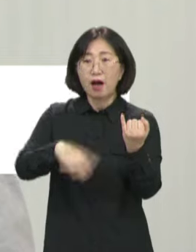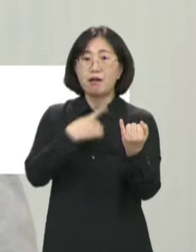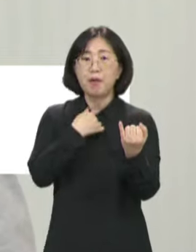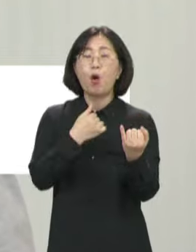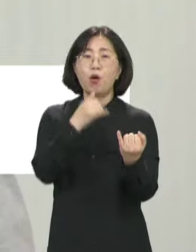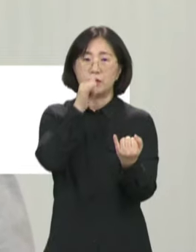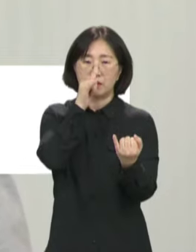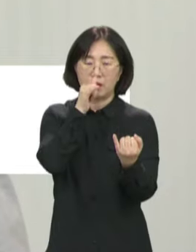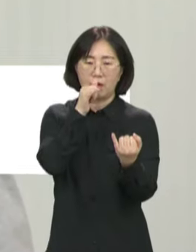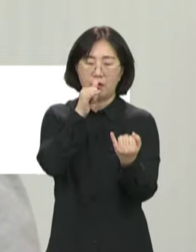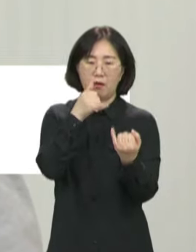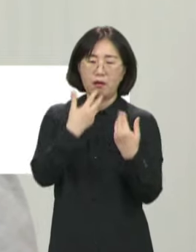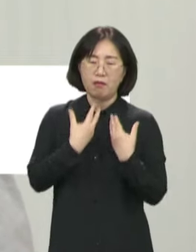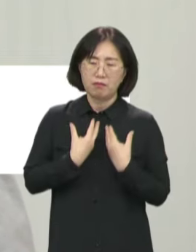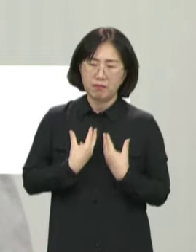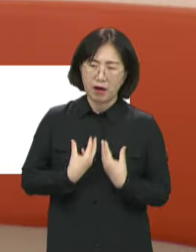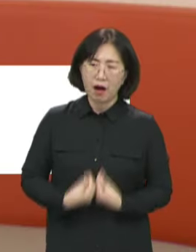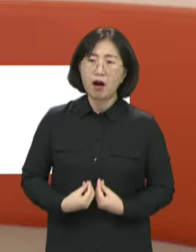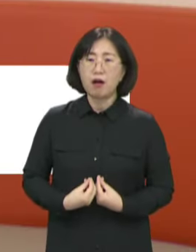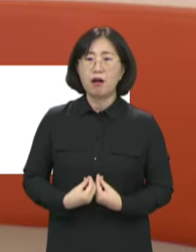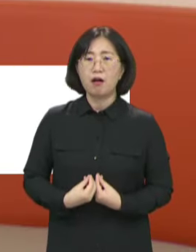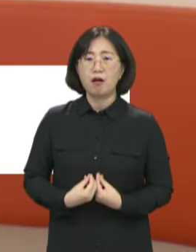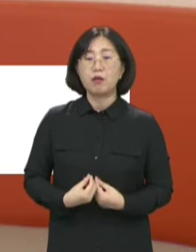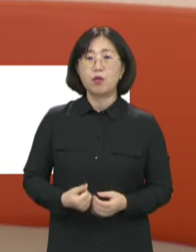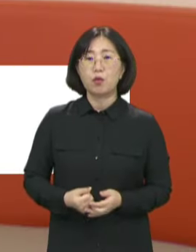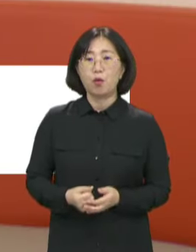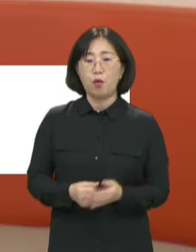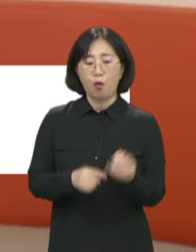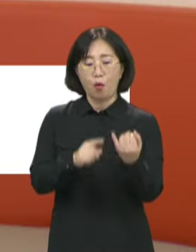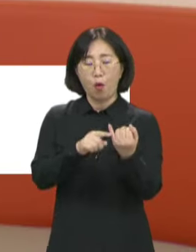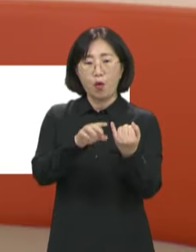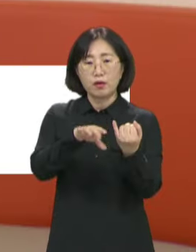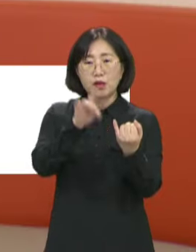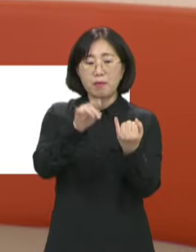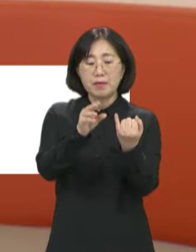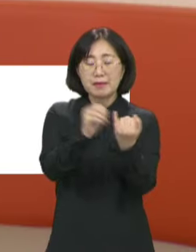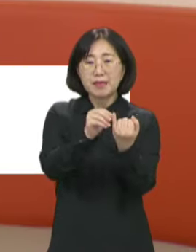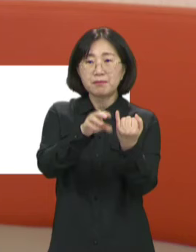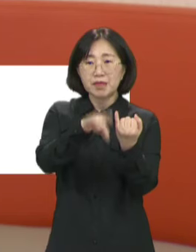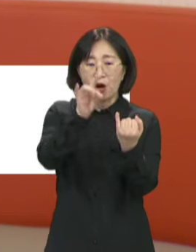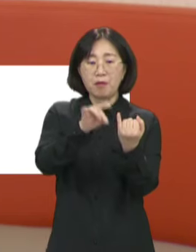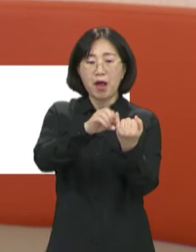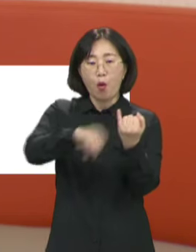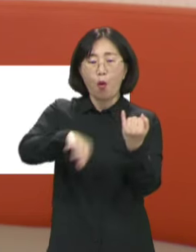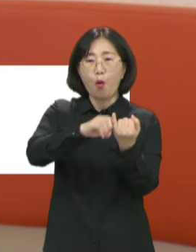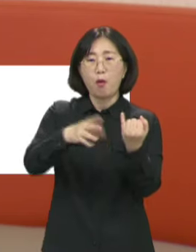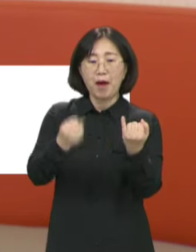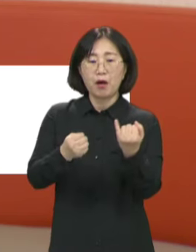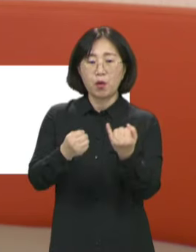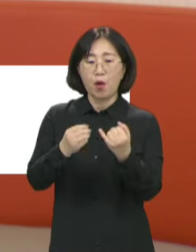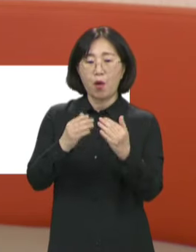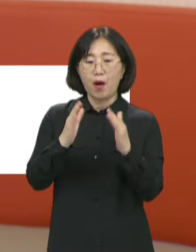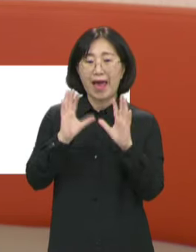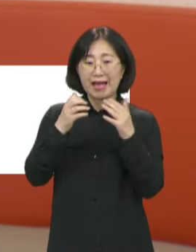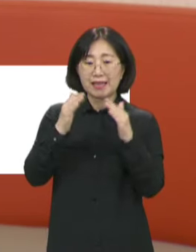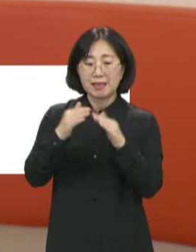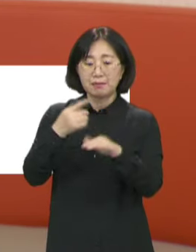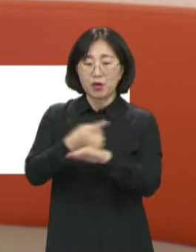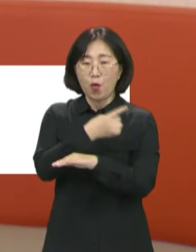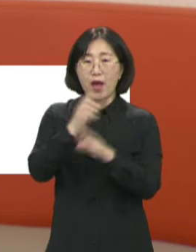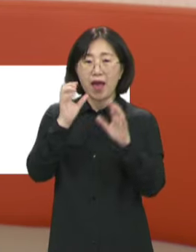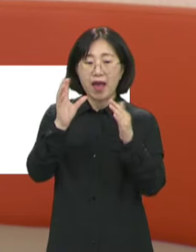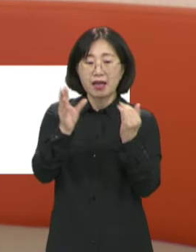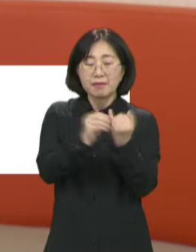조금 마음고생도 하고 몸도 고생하고 제 주변에 초기 유산율도 되게 많고 자궁에 임신도 많고 다양한